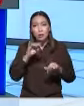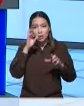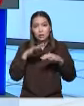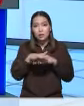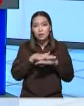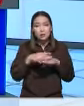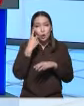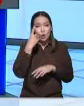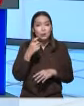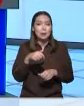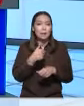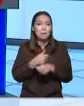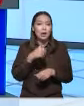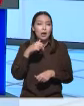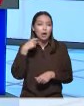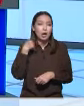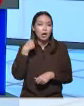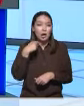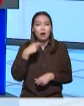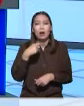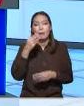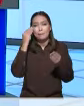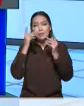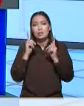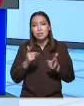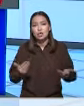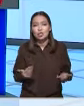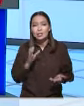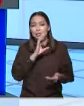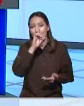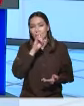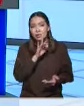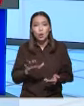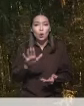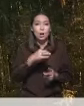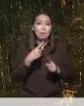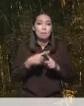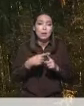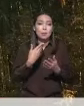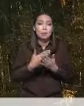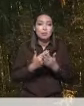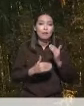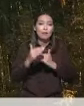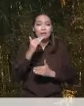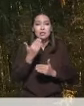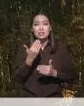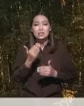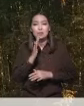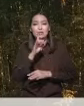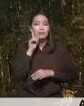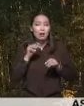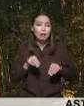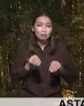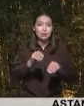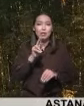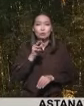страны. Созвученным в послании главы государства мнением согласны и жители Северо-Казахстанской области. Положительным примером высоких темпов озеленения